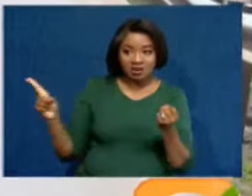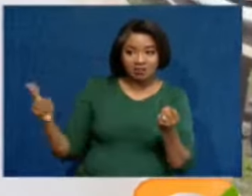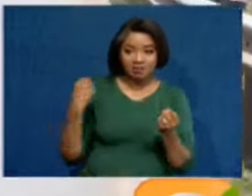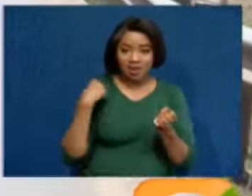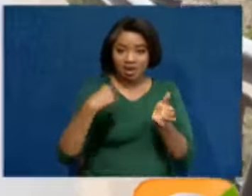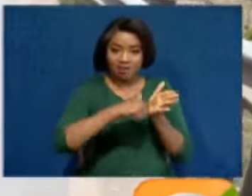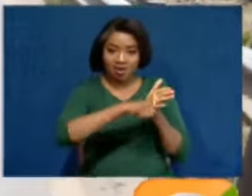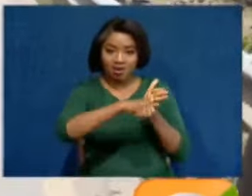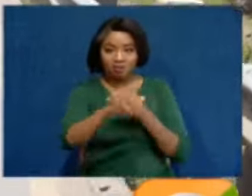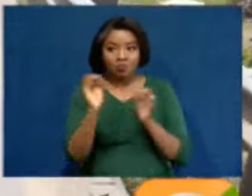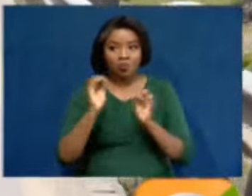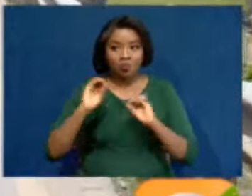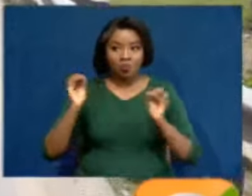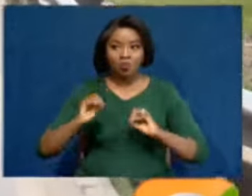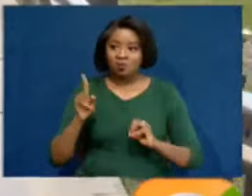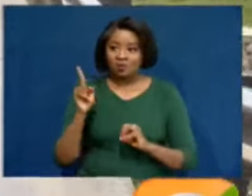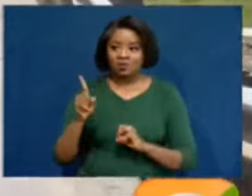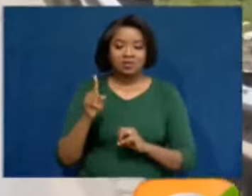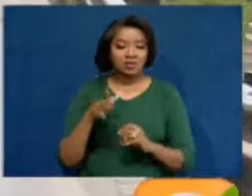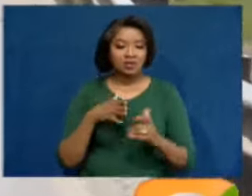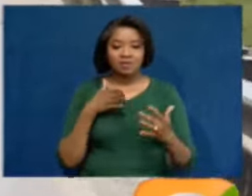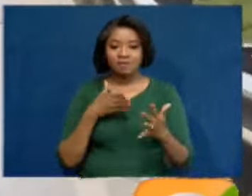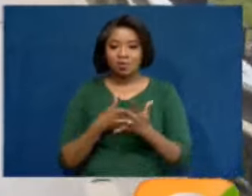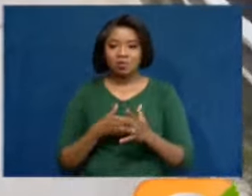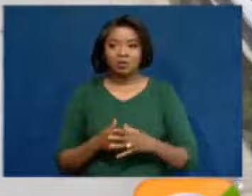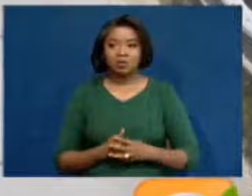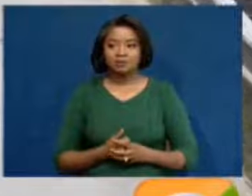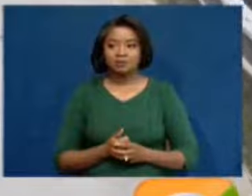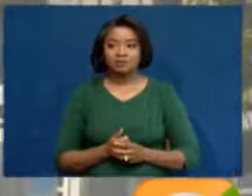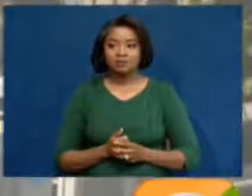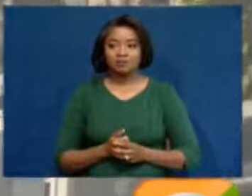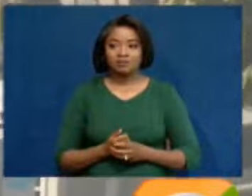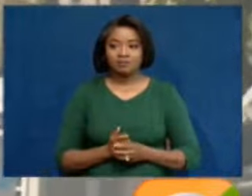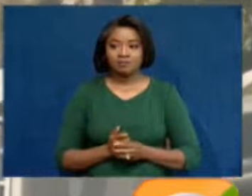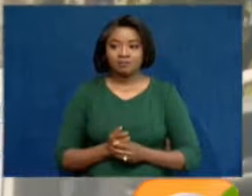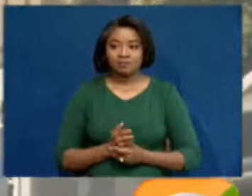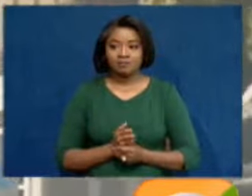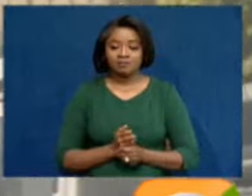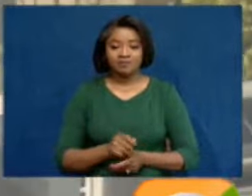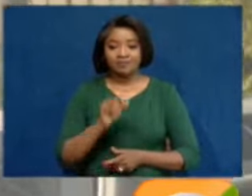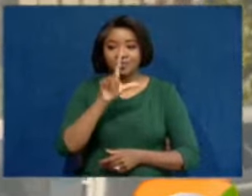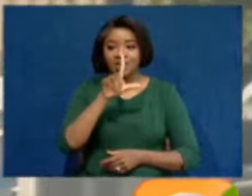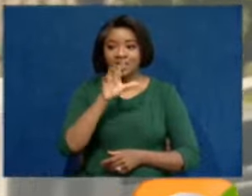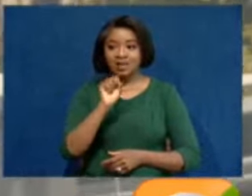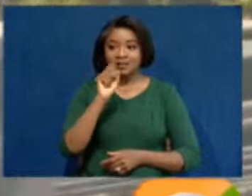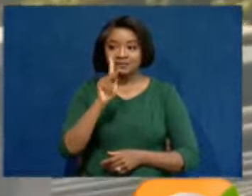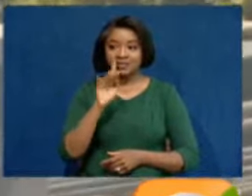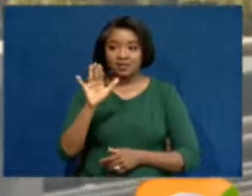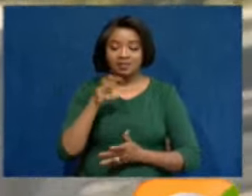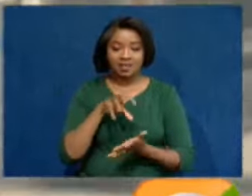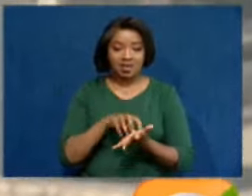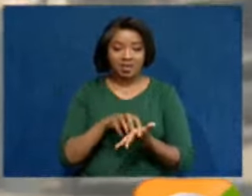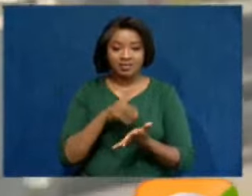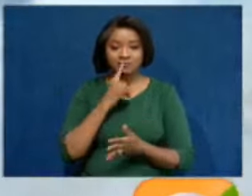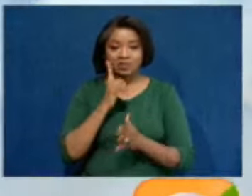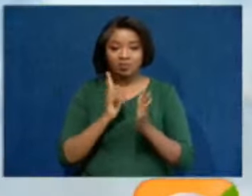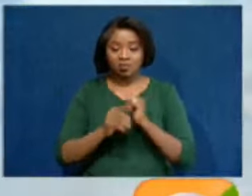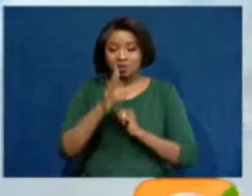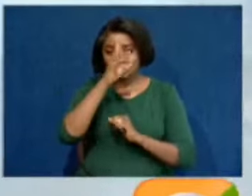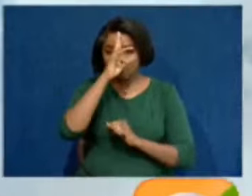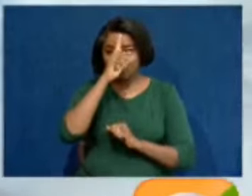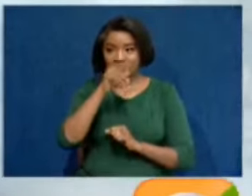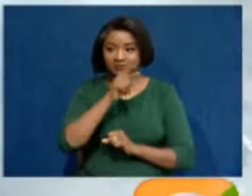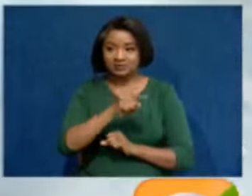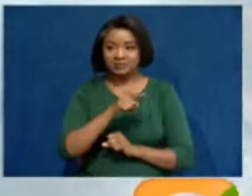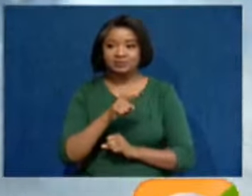wakati wa operesheni dhidi ya waandamanaji. LSK kwenye kesi yake wakidai kuwa polisi wanatishia kuwepo